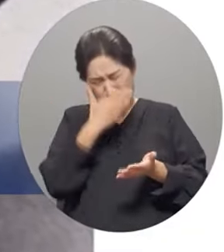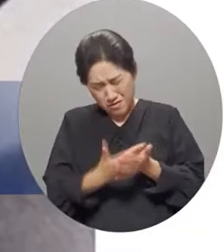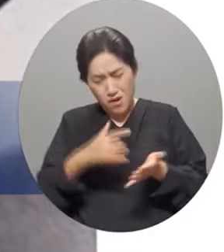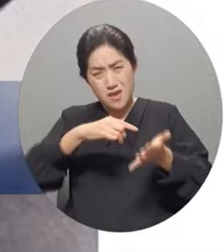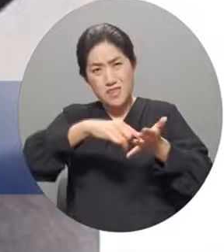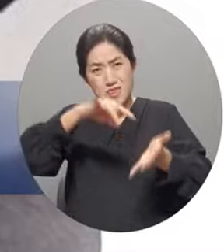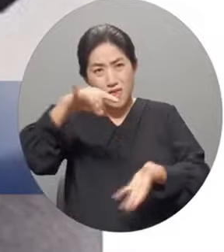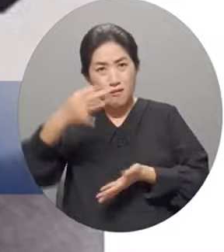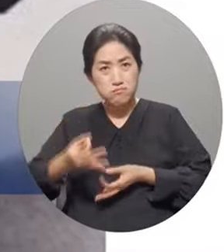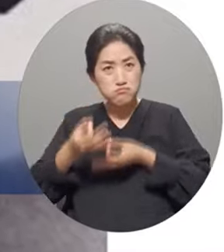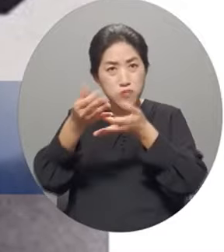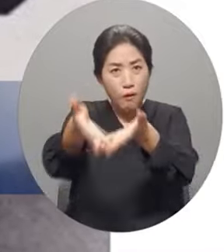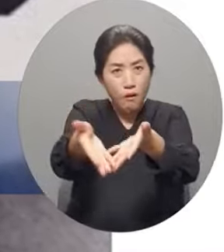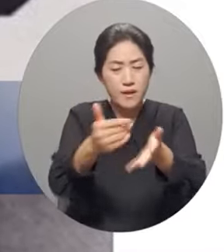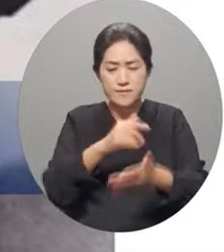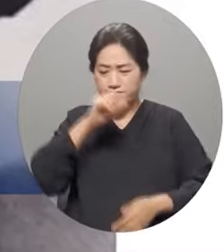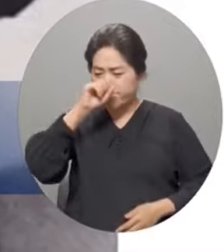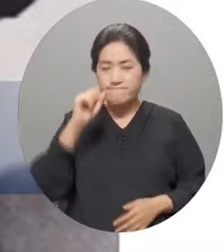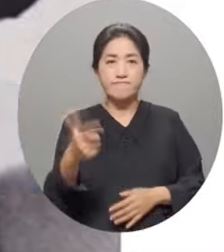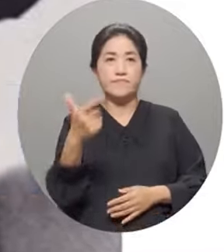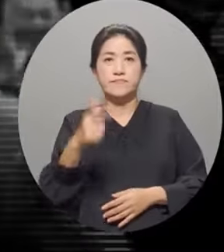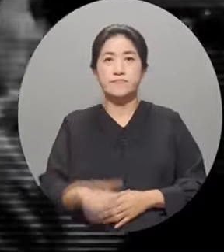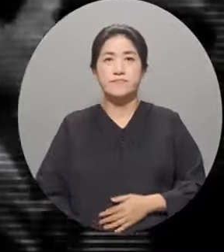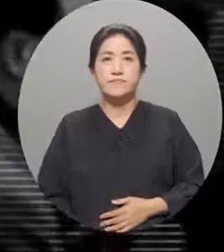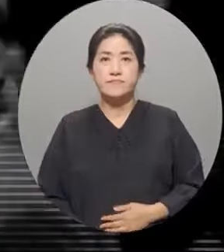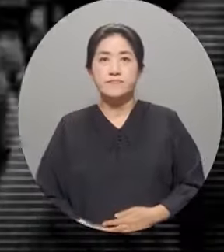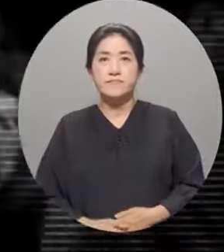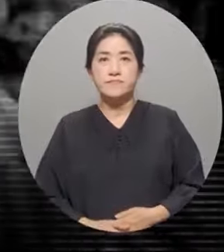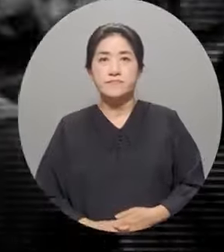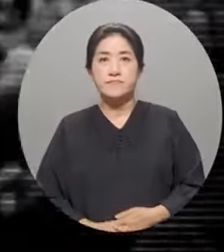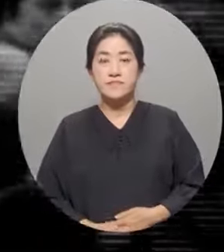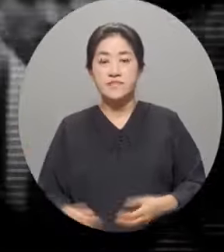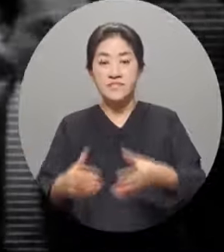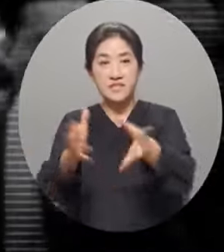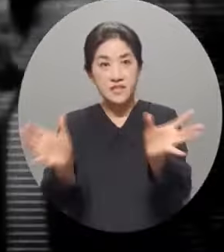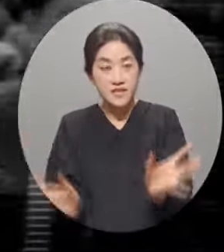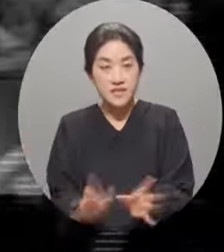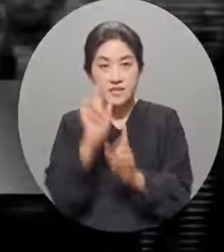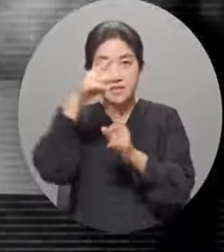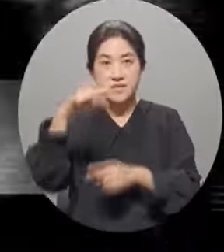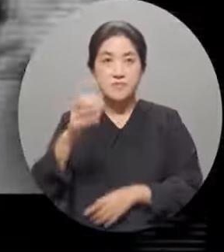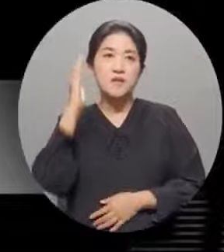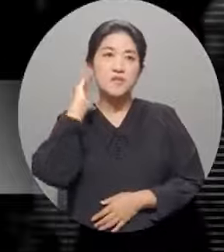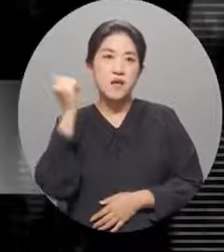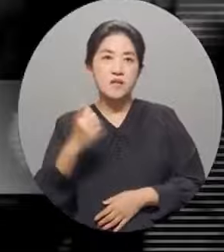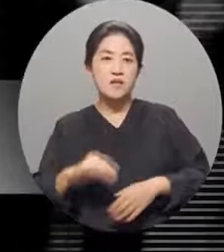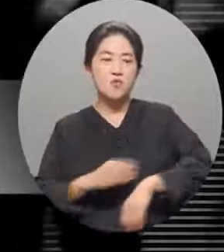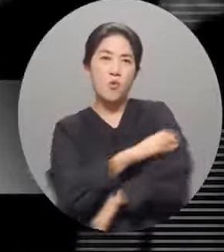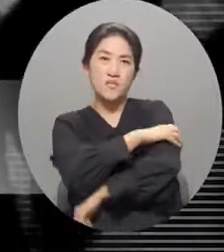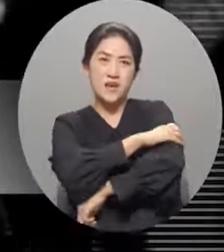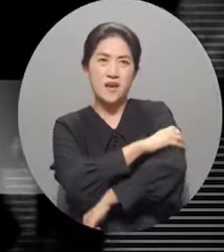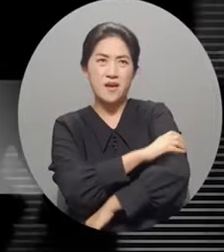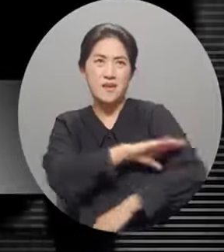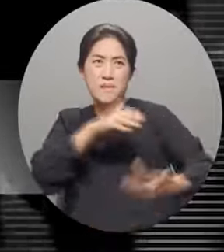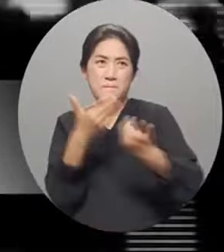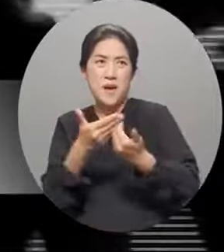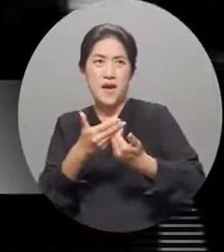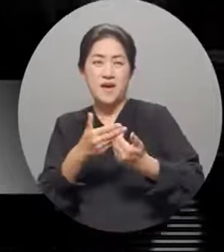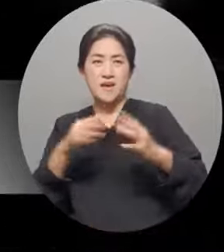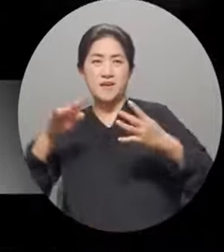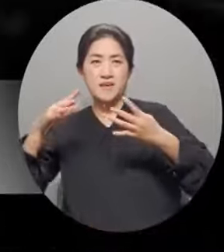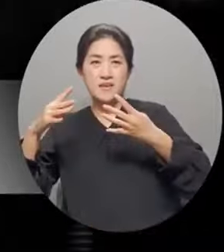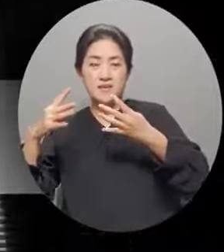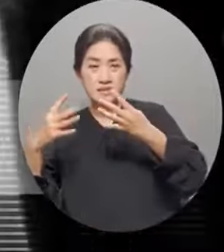혈세로 지원했다는 것은 매우 부적절하다. 이 단체는 이승만 대통령의 독재에 저항한 4.19 혁명의